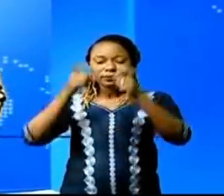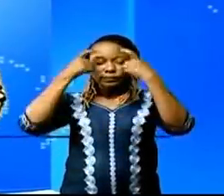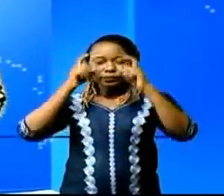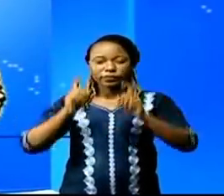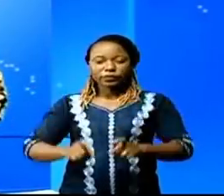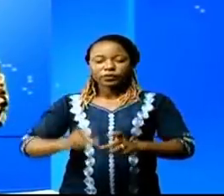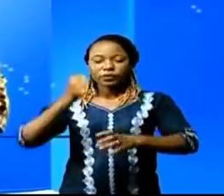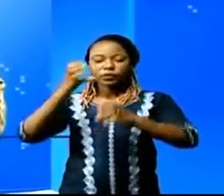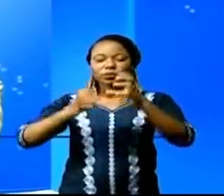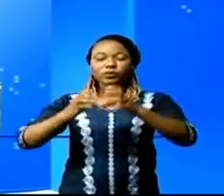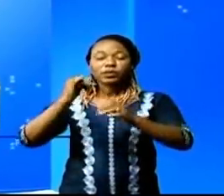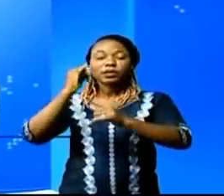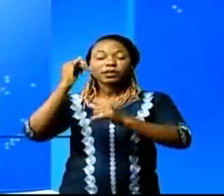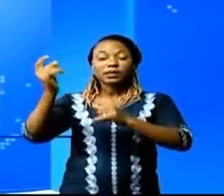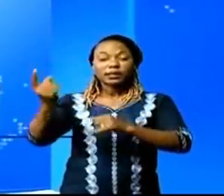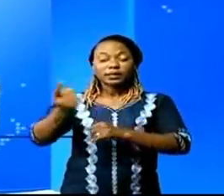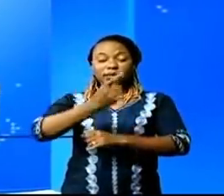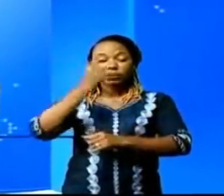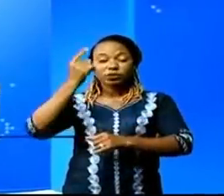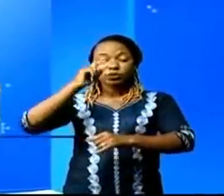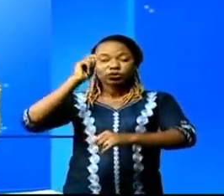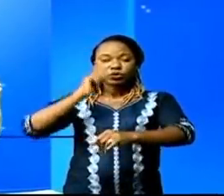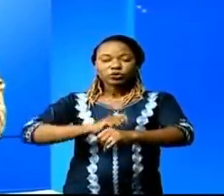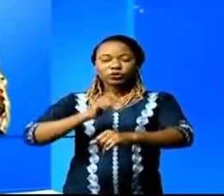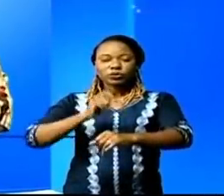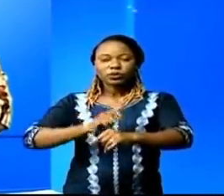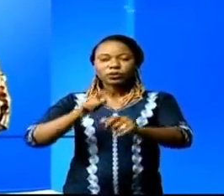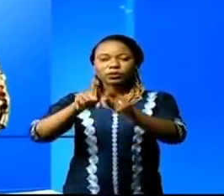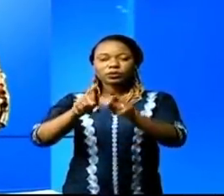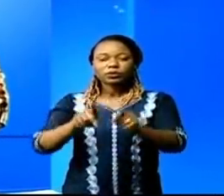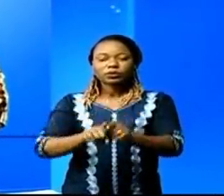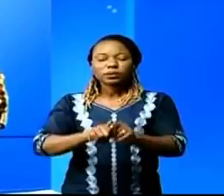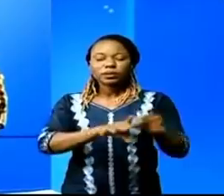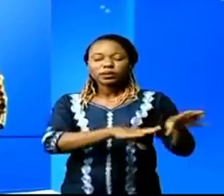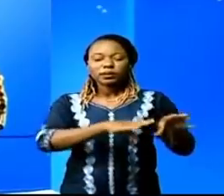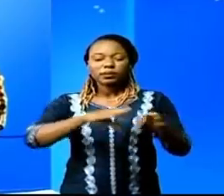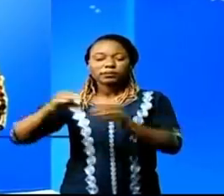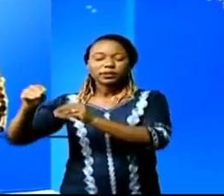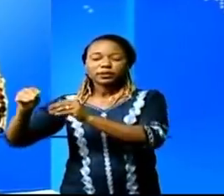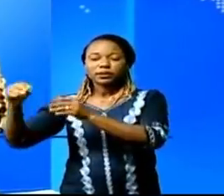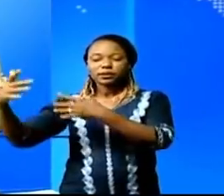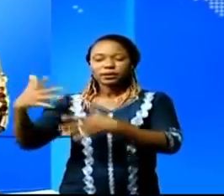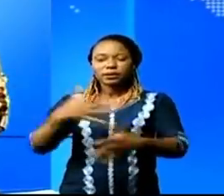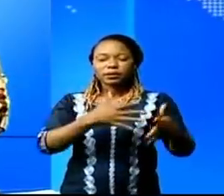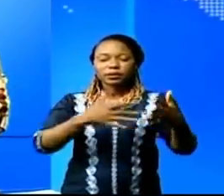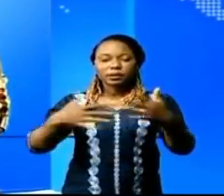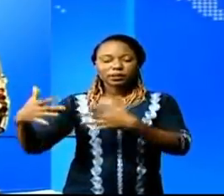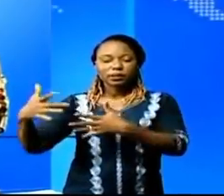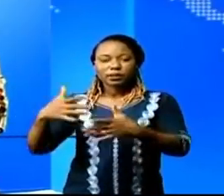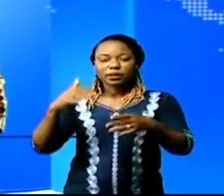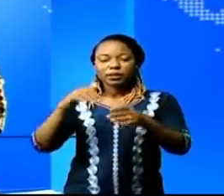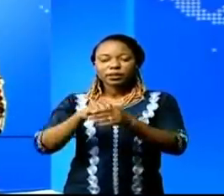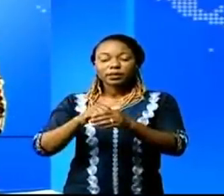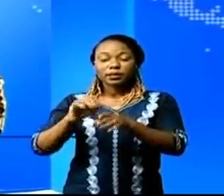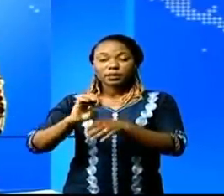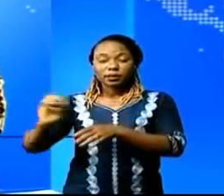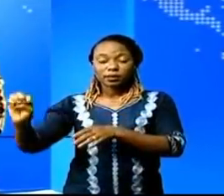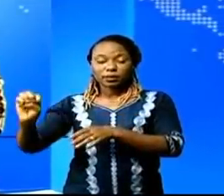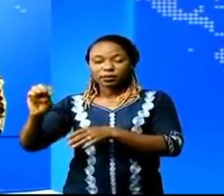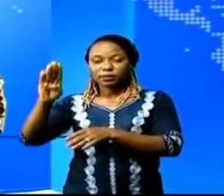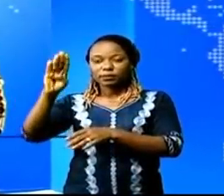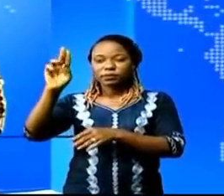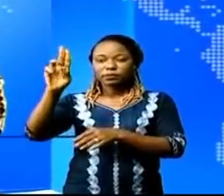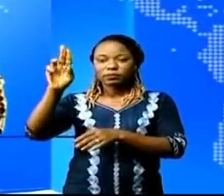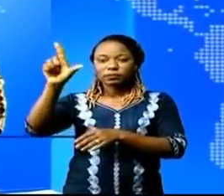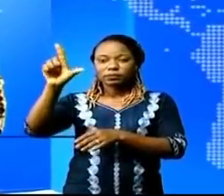Cour internationale de justice. Les déplacés de guerre de l'Ituri dans le site de Boulé